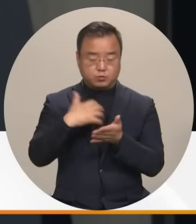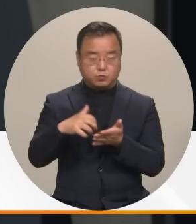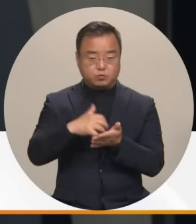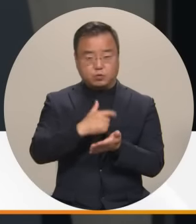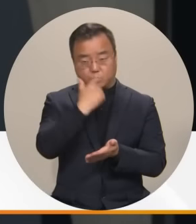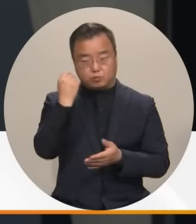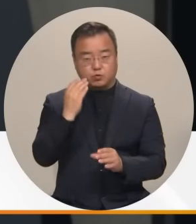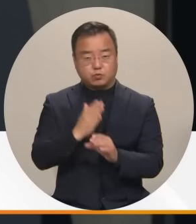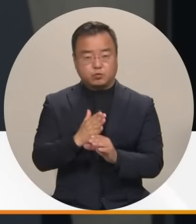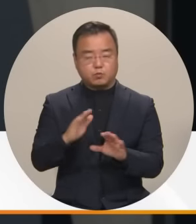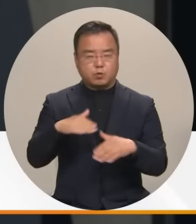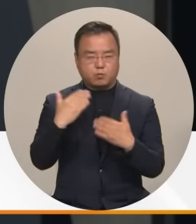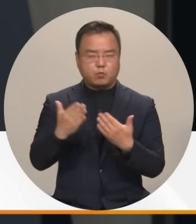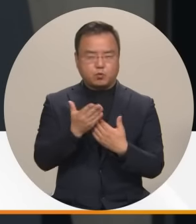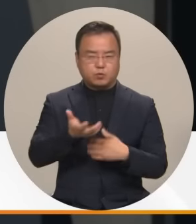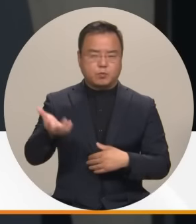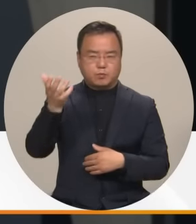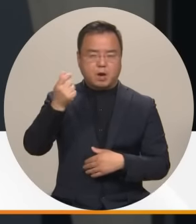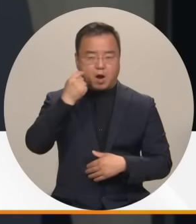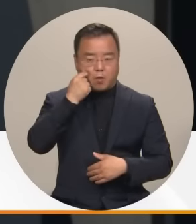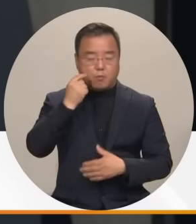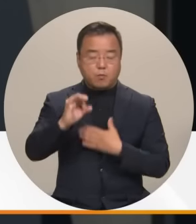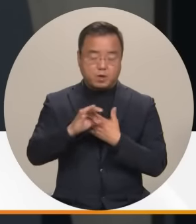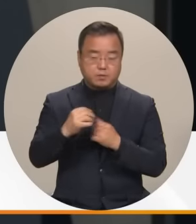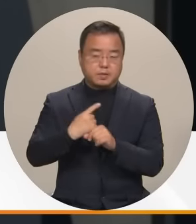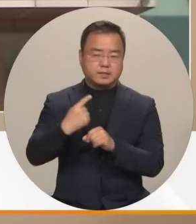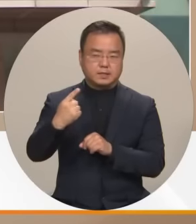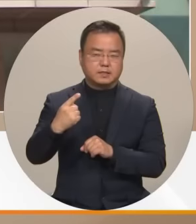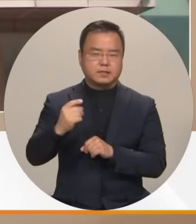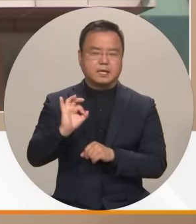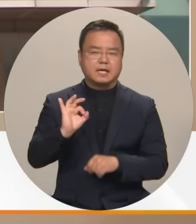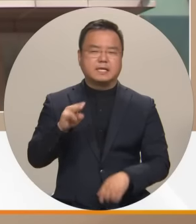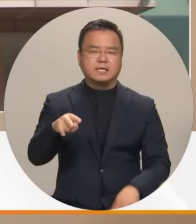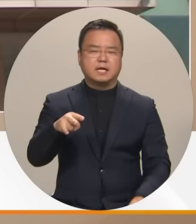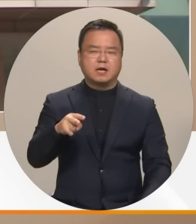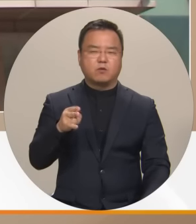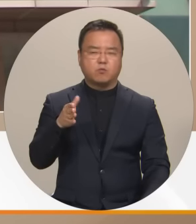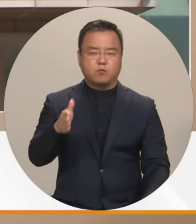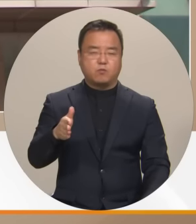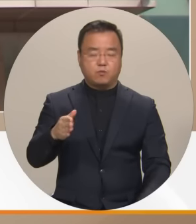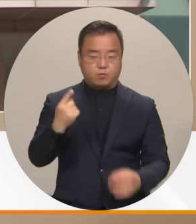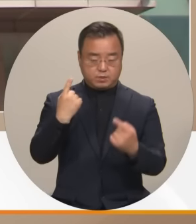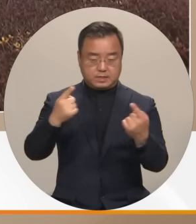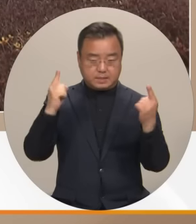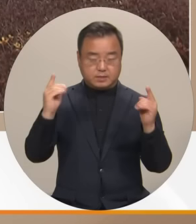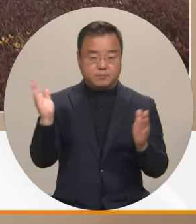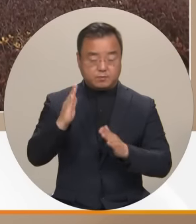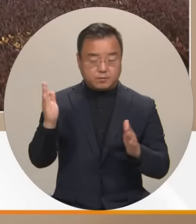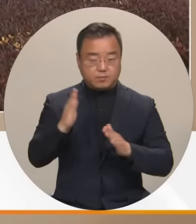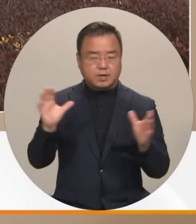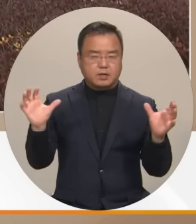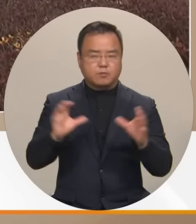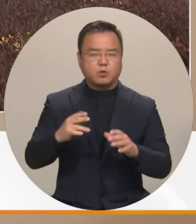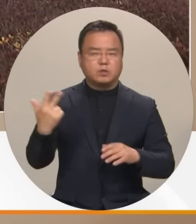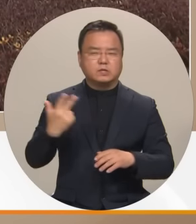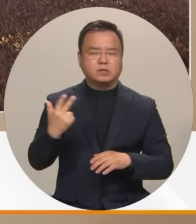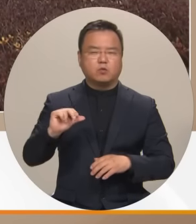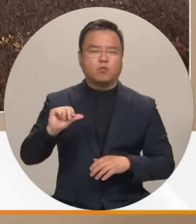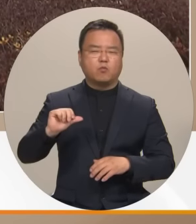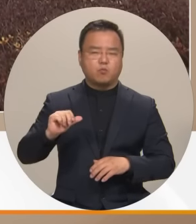이들이 모두 유급된 경우에 내년 옛과 1학년의 경우 증원된 신입생과 유급생 까지 합쳐서 7,500여 명이 함께